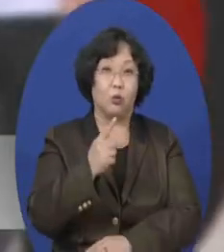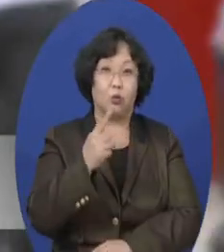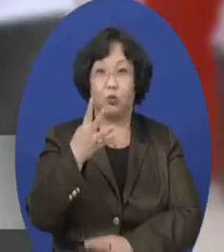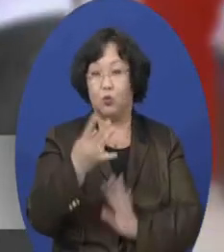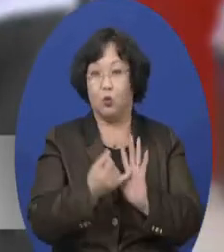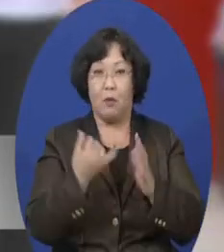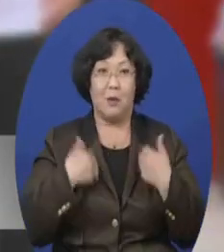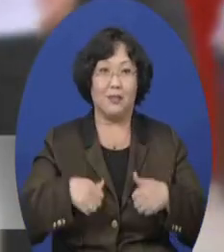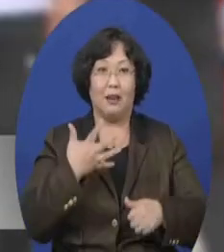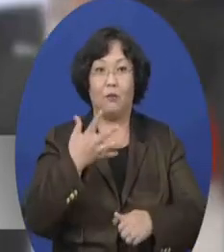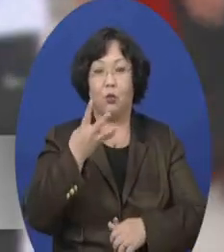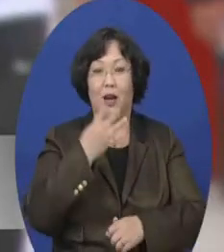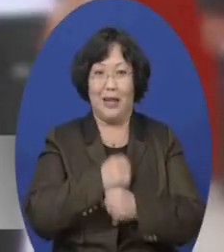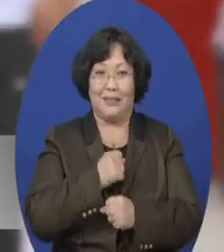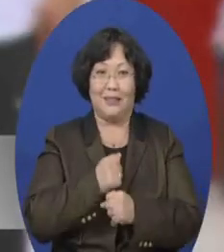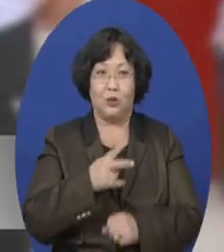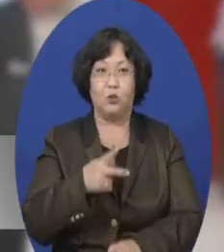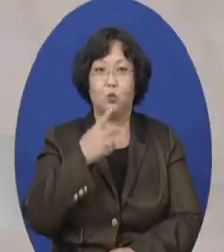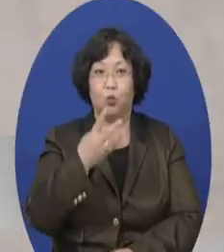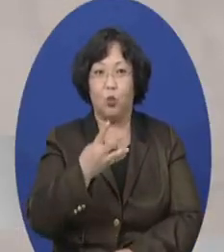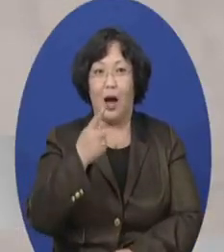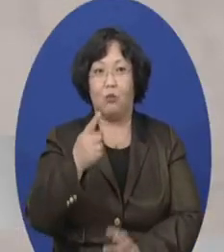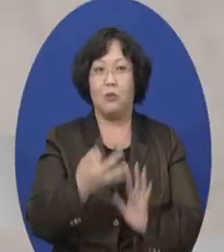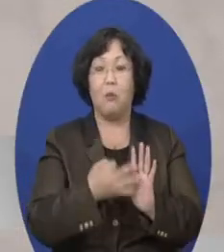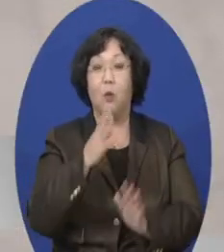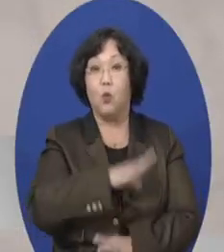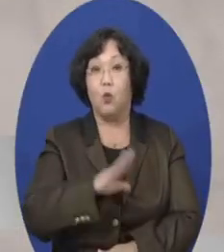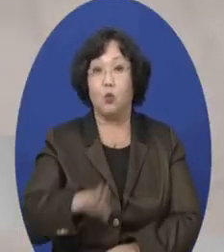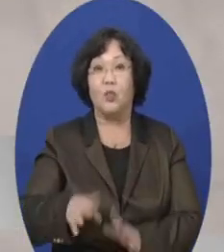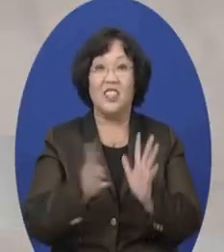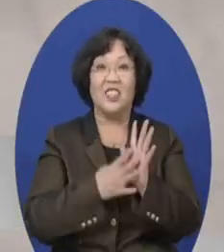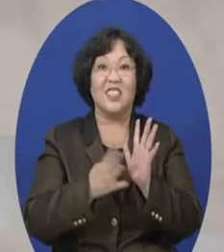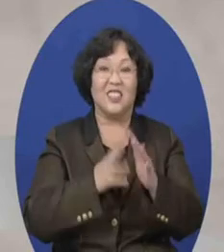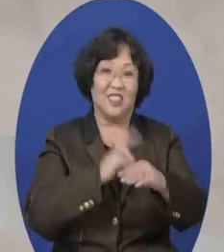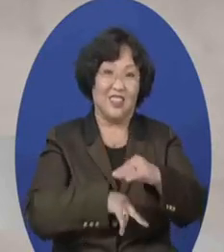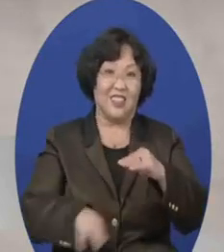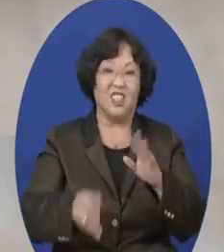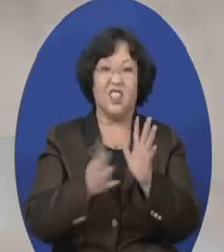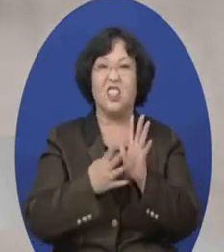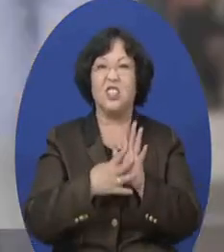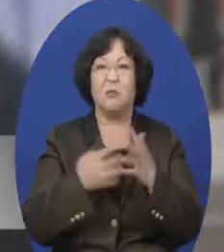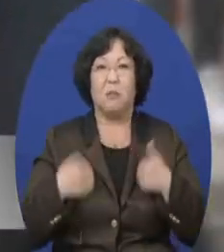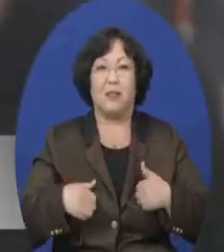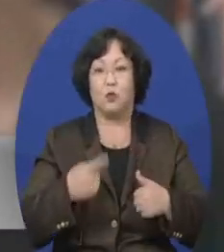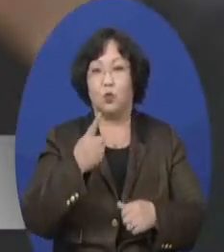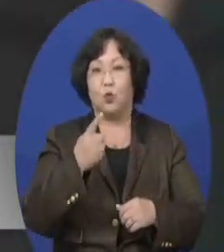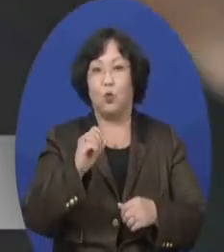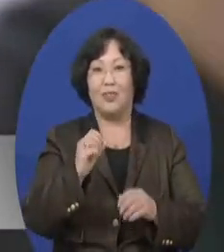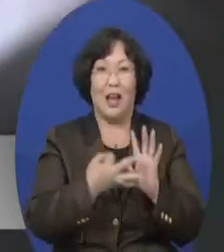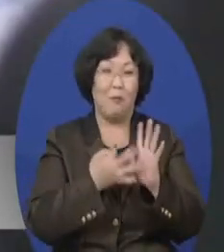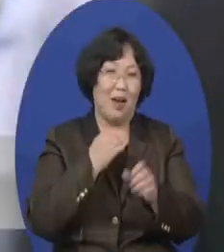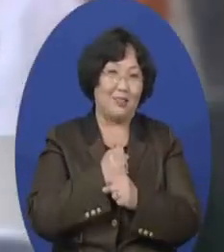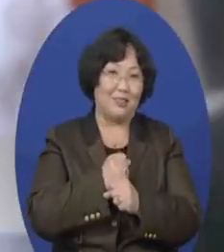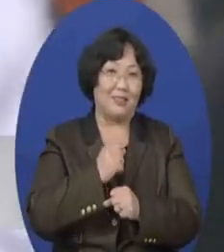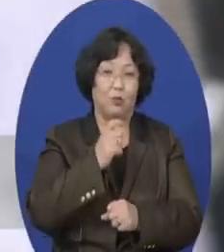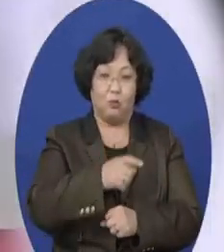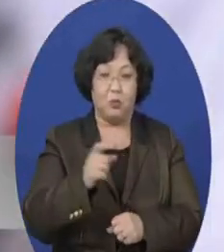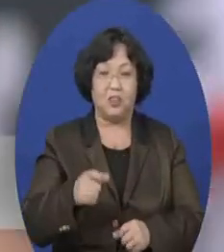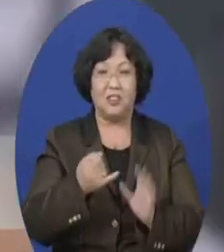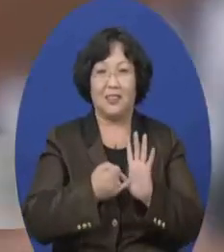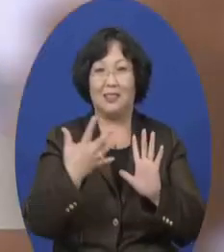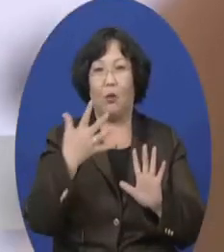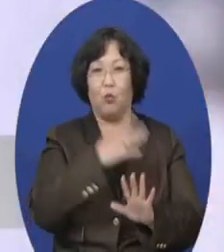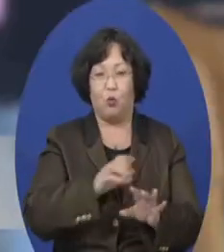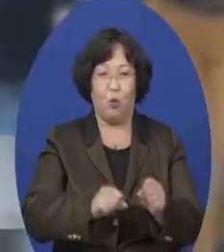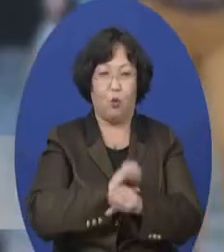багш, 54 ажилтан, за 418 хүүхэд, 99 цэцэрлэгийн 99 багш, 108 ажилтан, 65 хүүхэд халдвар